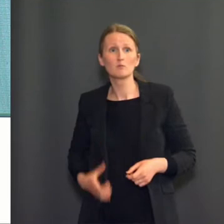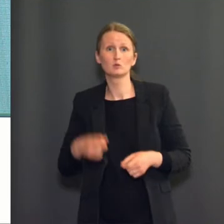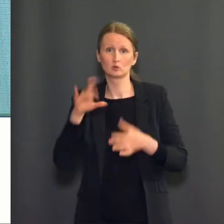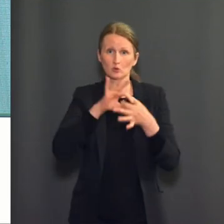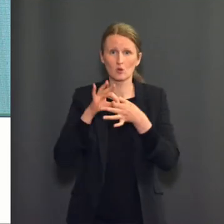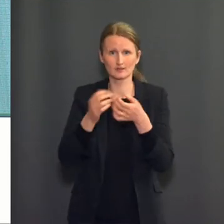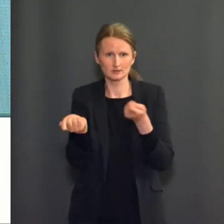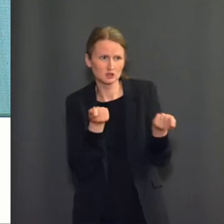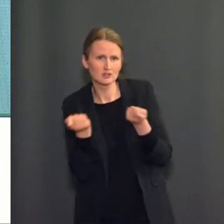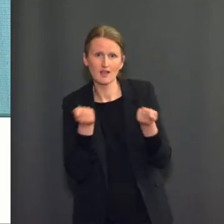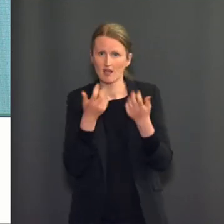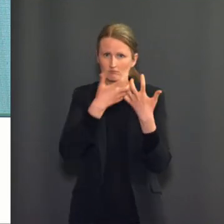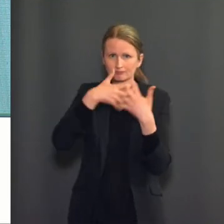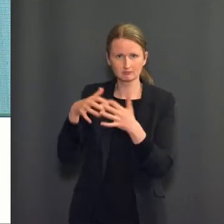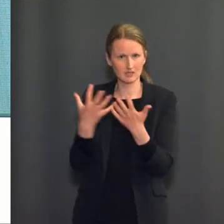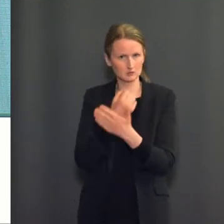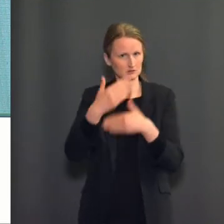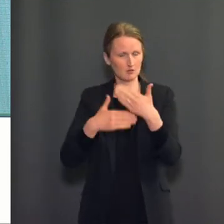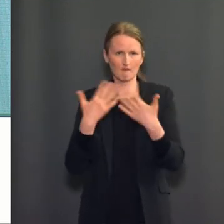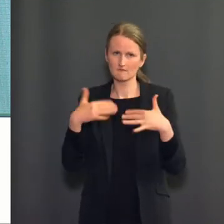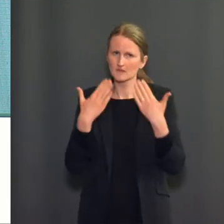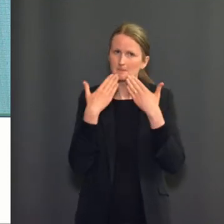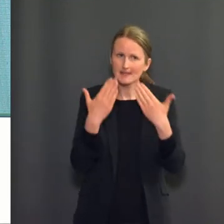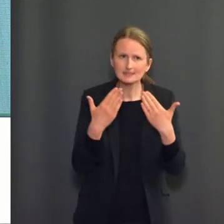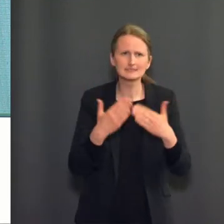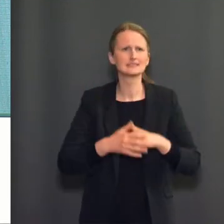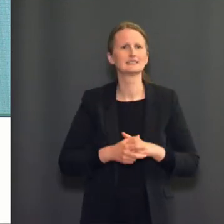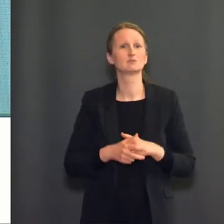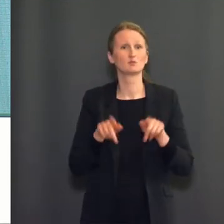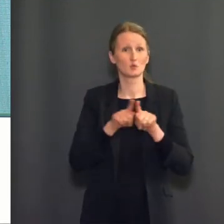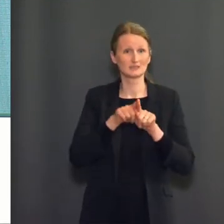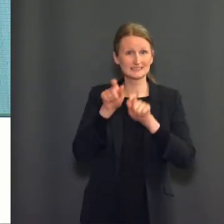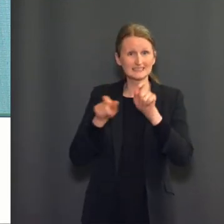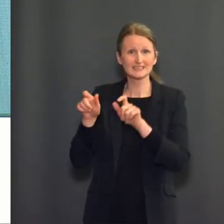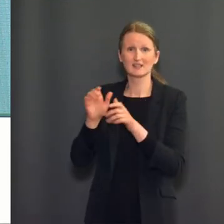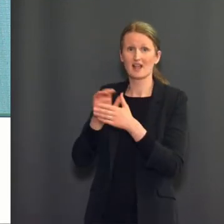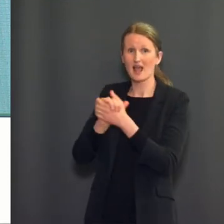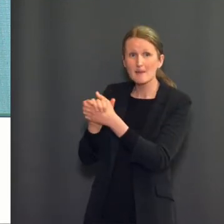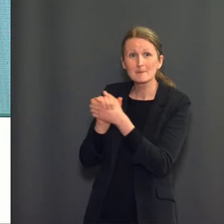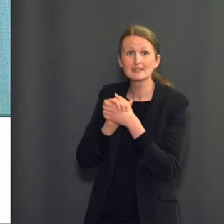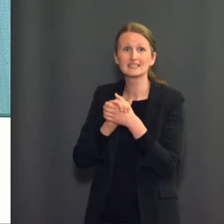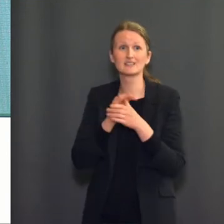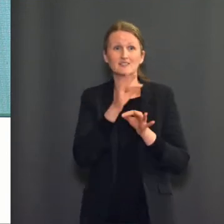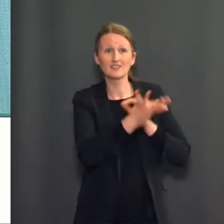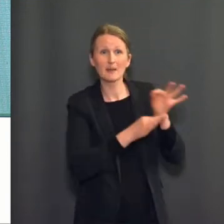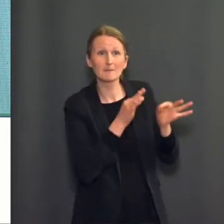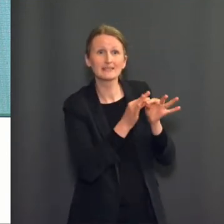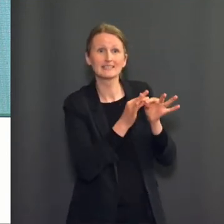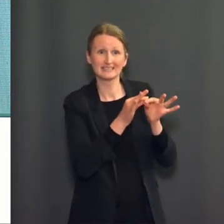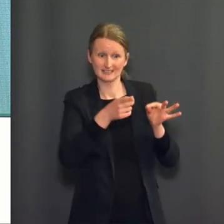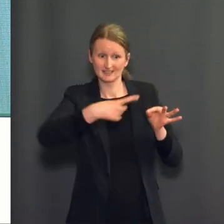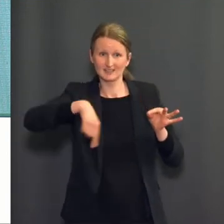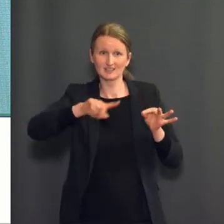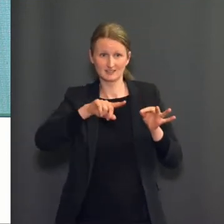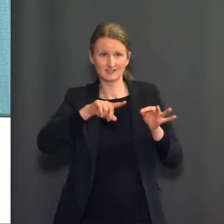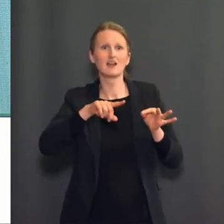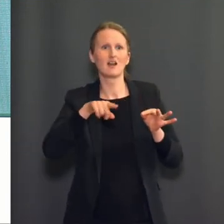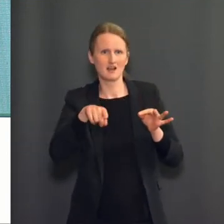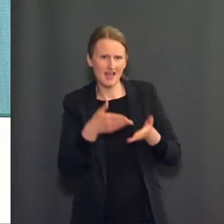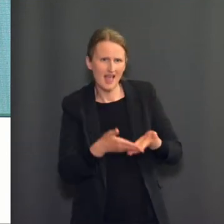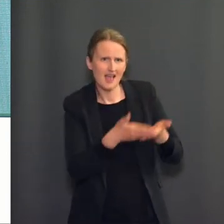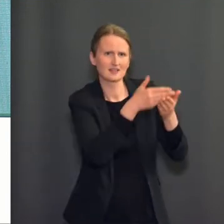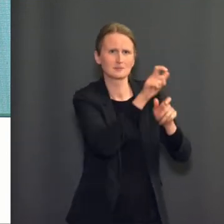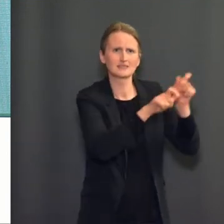N'oublions pas non plus les proches et amis qui aident les personnes âgées à s'inscrire et les accompagnent vers les centres